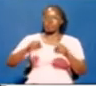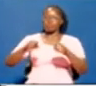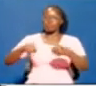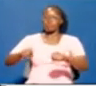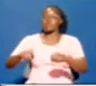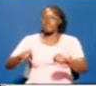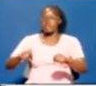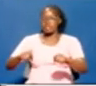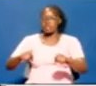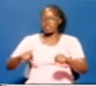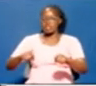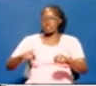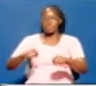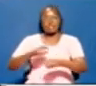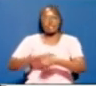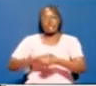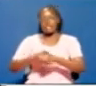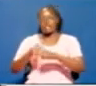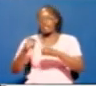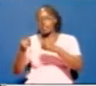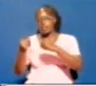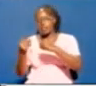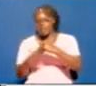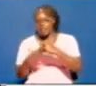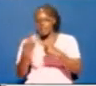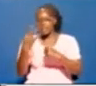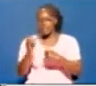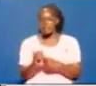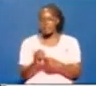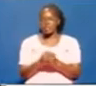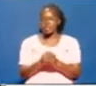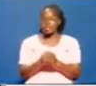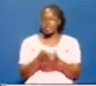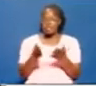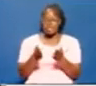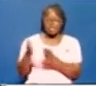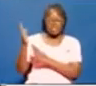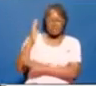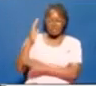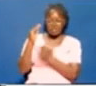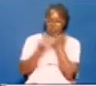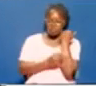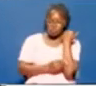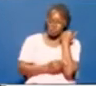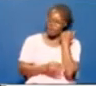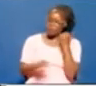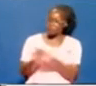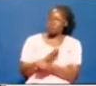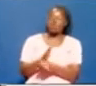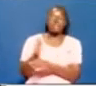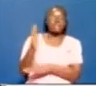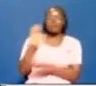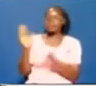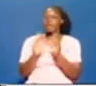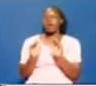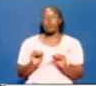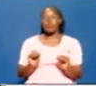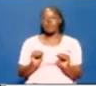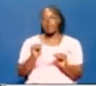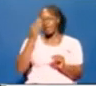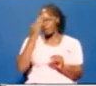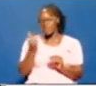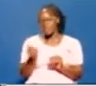ilikuwa saa 2:30. Pelea hapa ni kwamba Katani hatuna security, totally security hatuna. Juu wakati sisi tuko